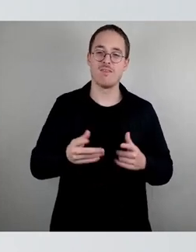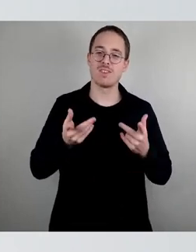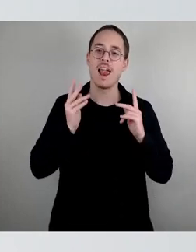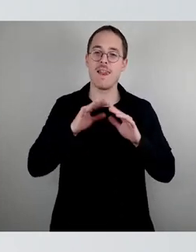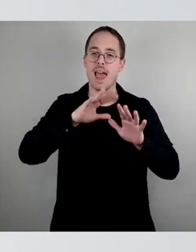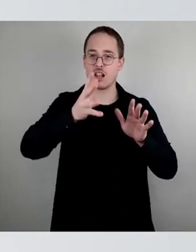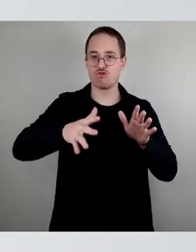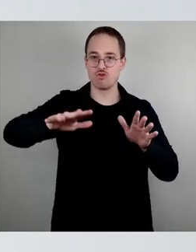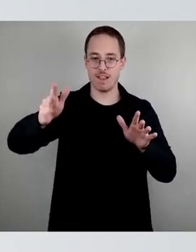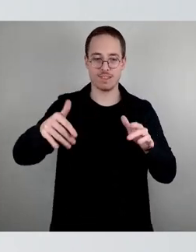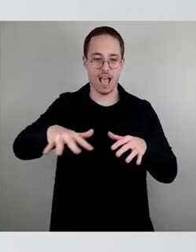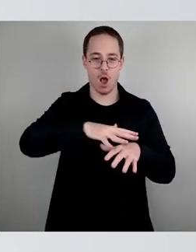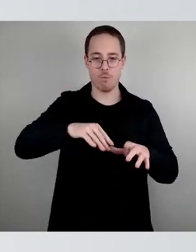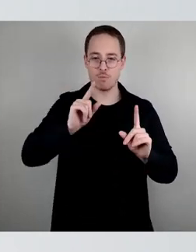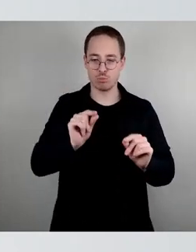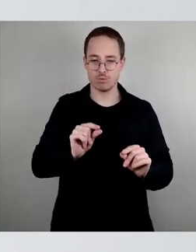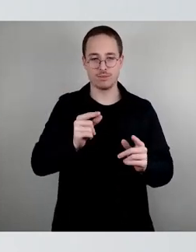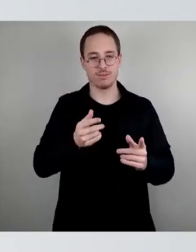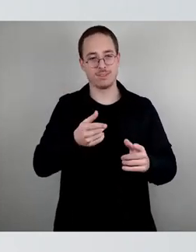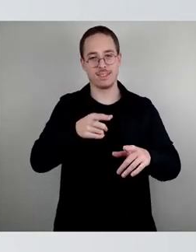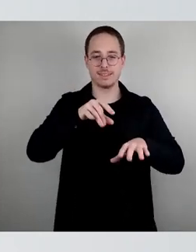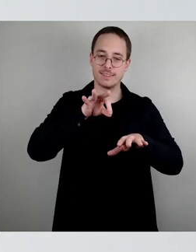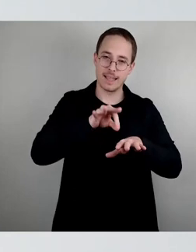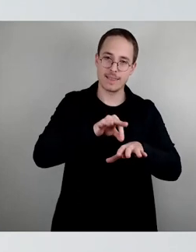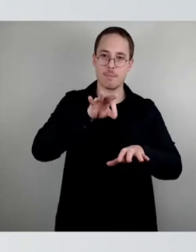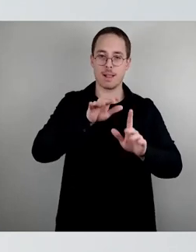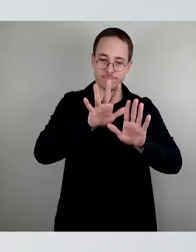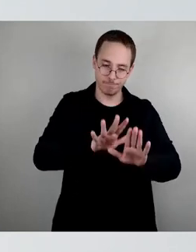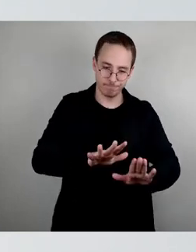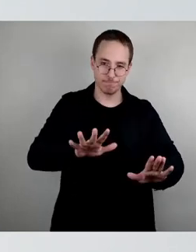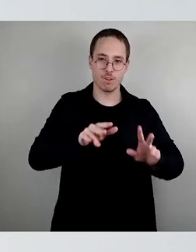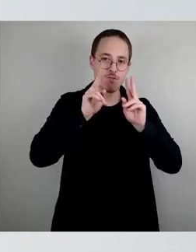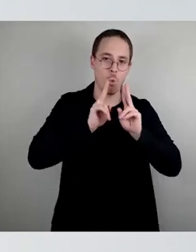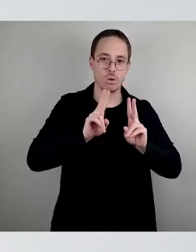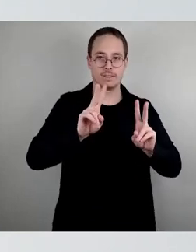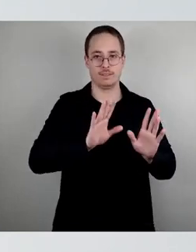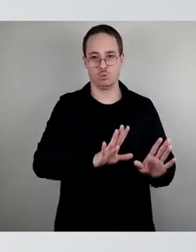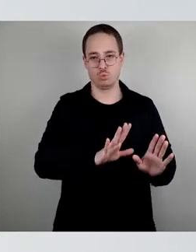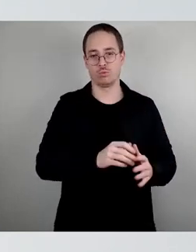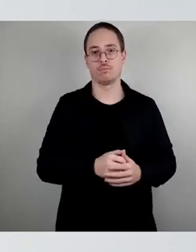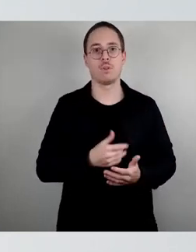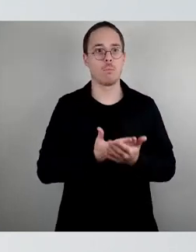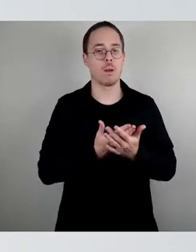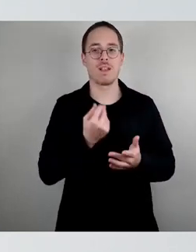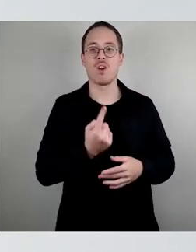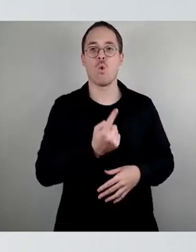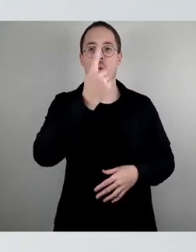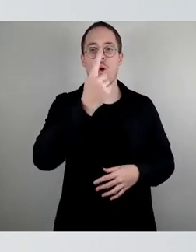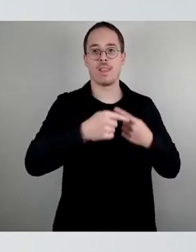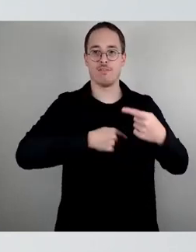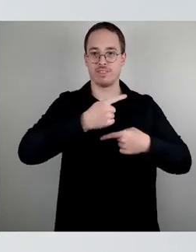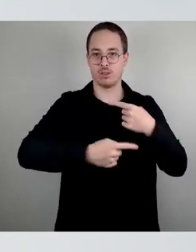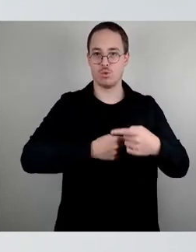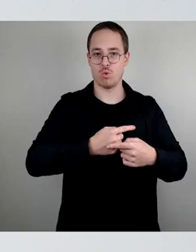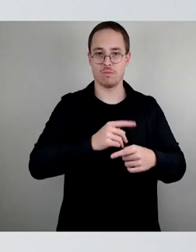im federführenden Ausschussbericht uns dort auch nochmal aufgefordert, gerade was die Höhenentwicklung und das Einfügen eines